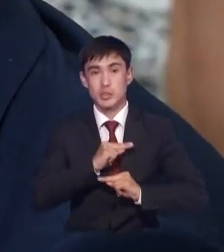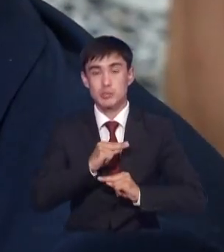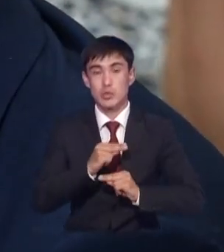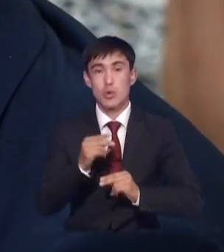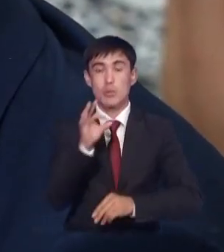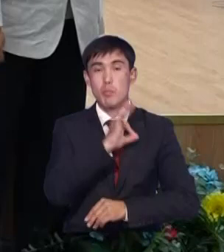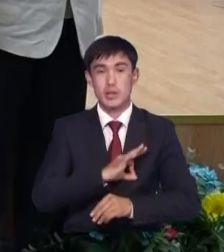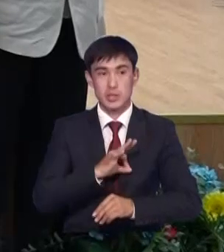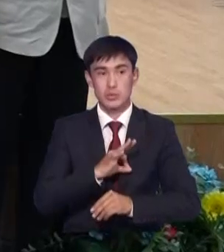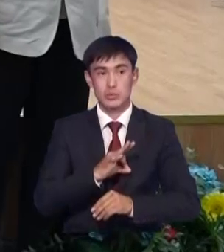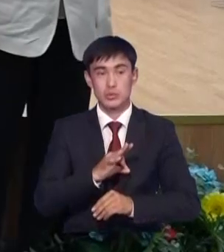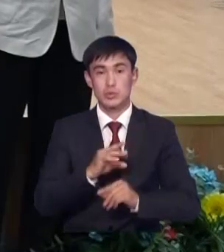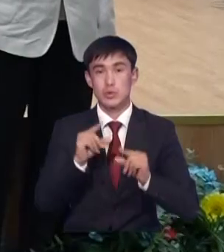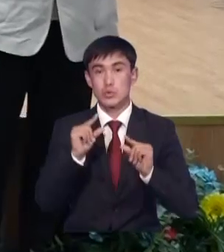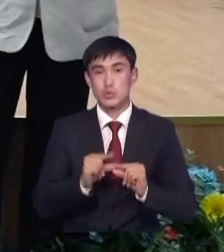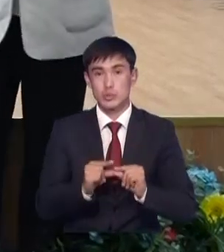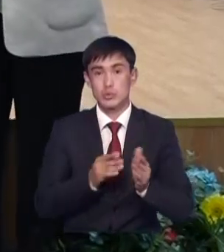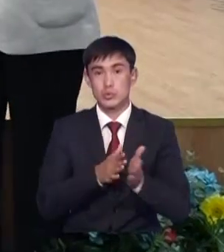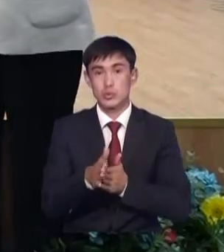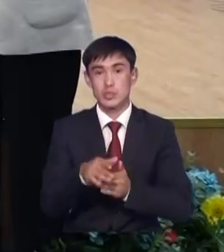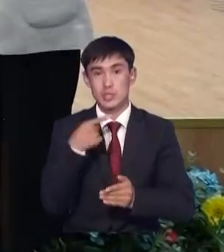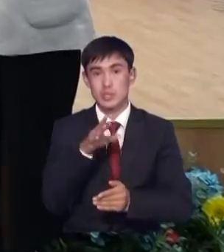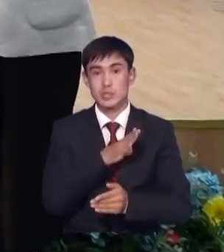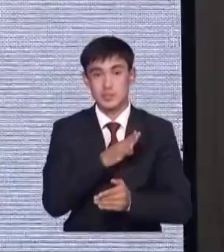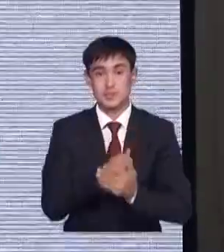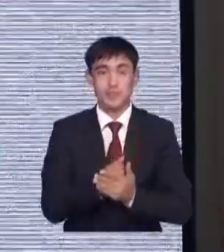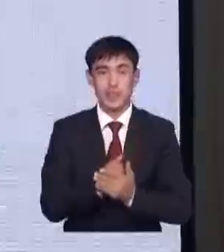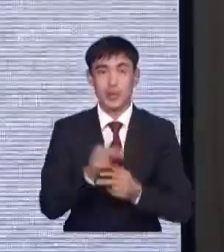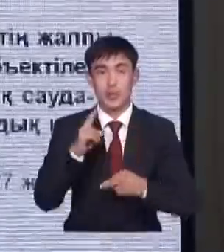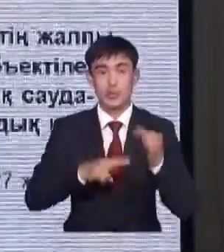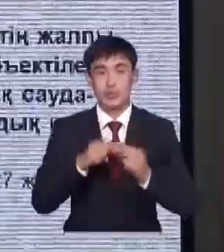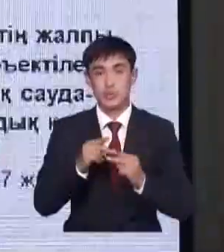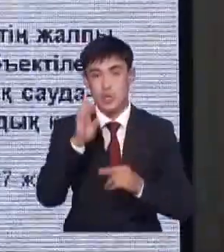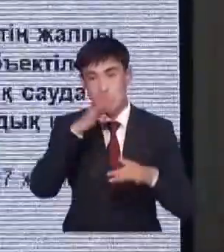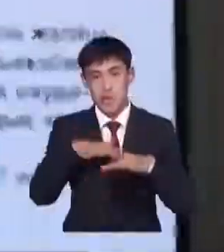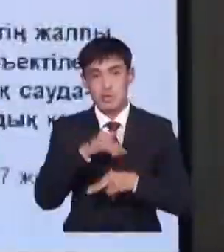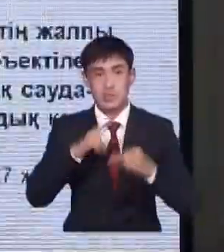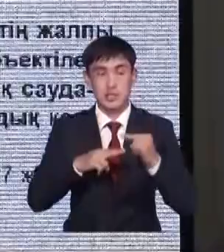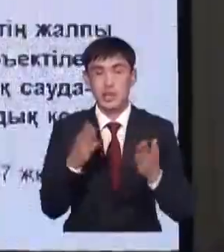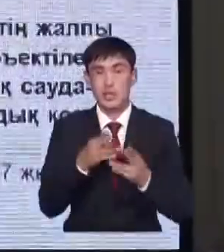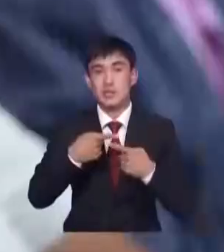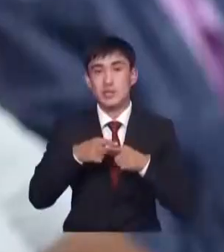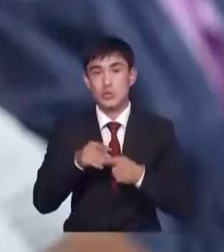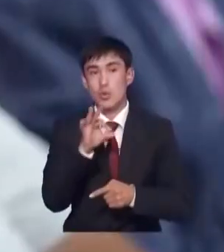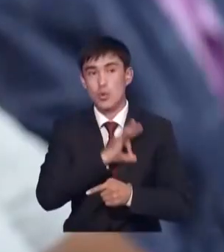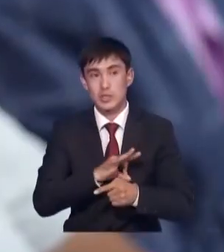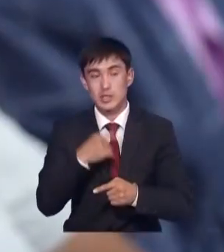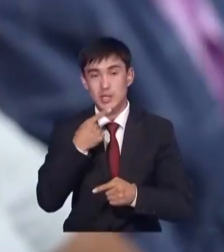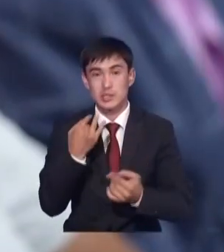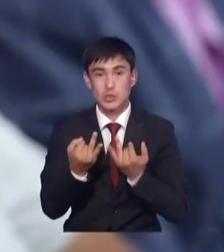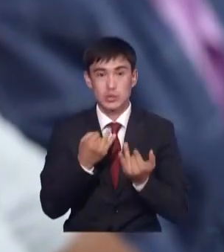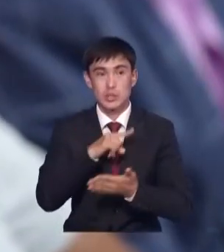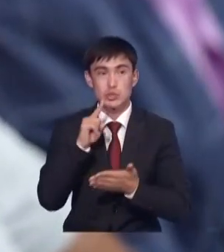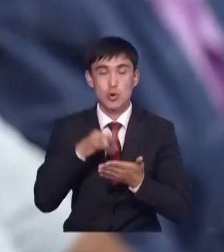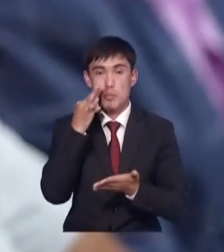оны пайдаланудың төмен құнымен өтелетінін тілге тиек етілді. Құрылысын қай ел салады, қандай технология қолданылады деген сауалдарға